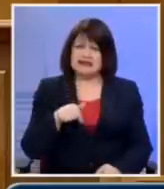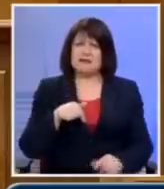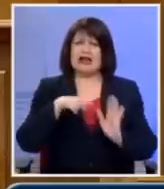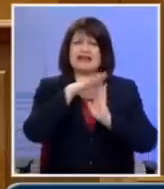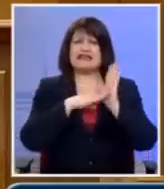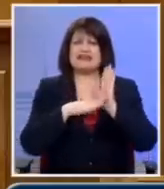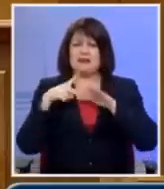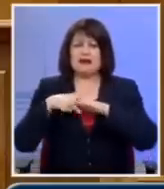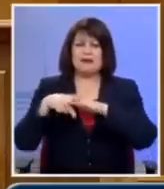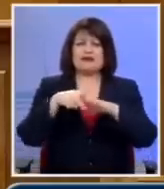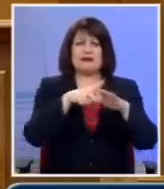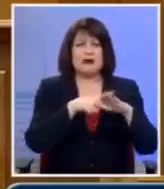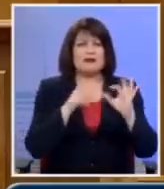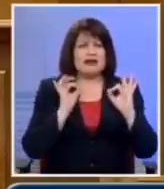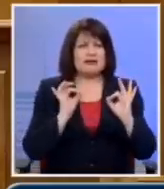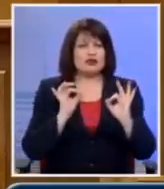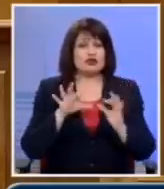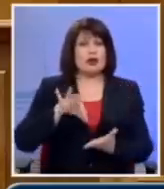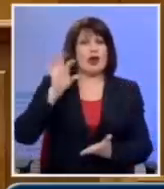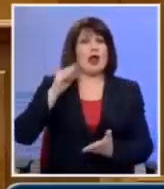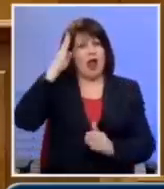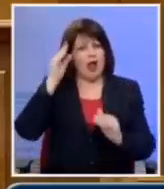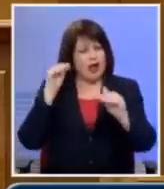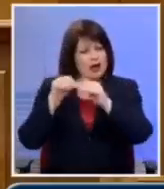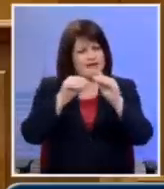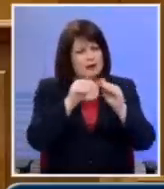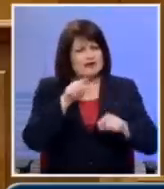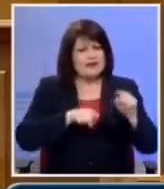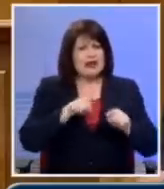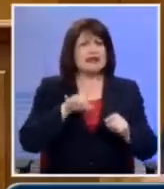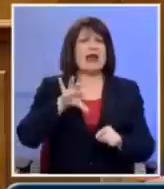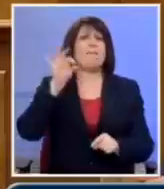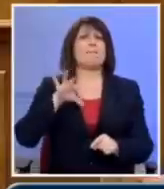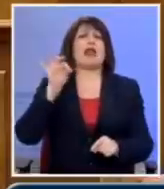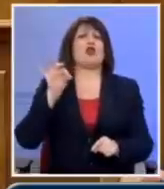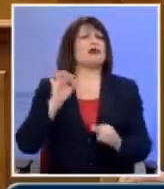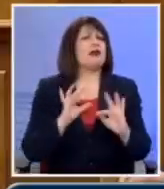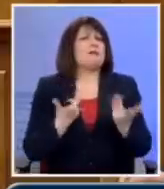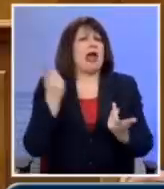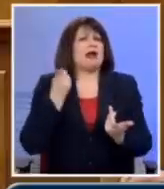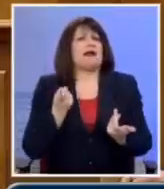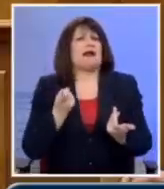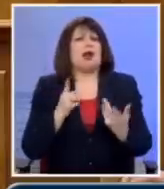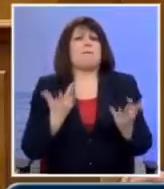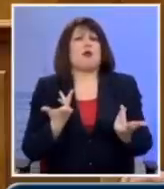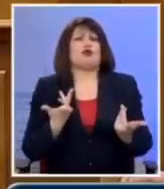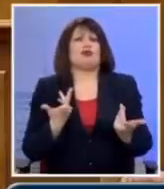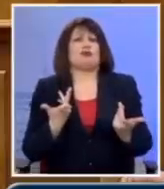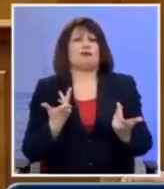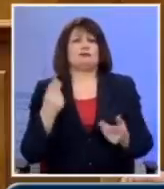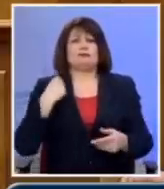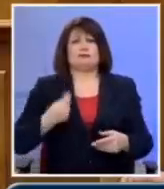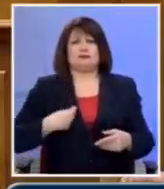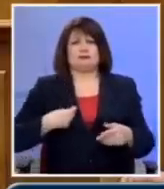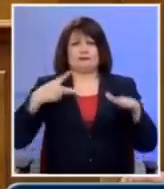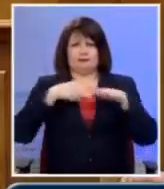τράπεζες επιλέξιμες για ανακεφαλαιοποίηση, ενώ παραδείγματος χάρη μια δημόσια τράπεζα, η